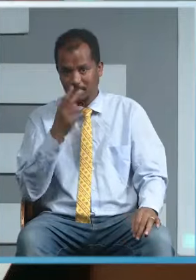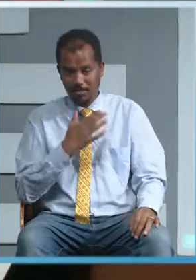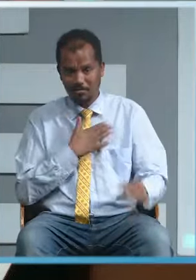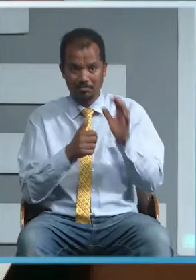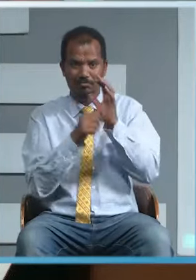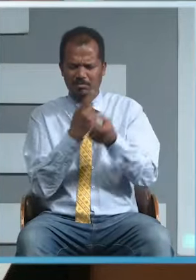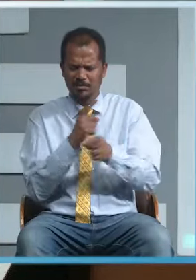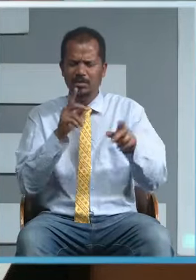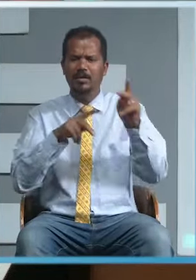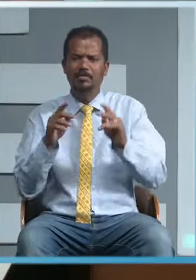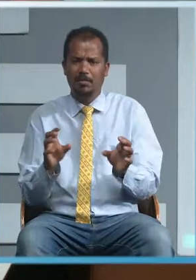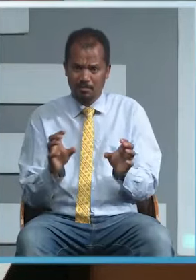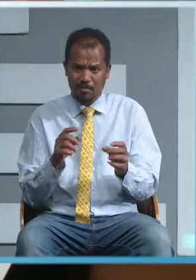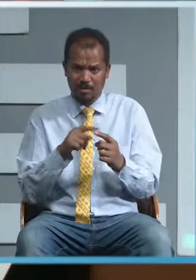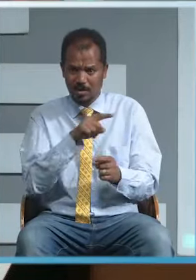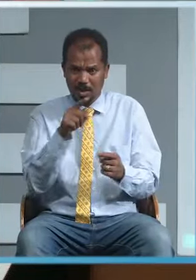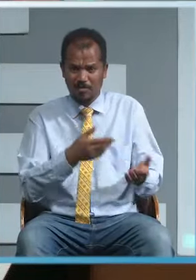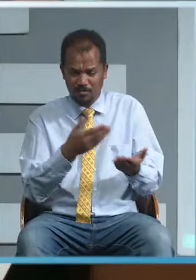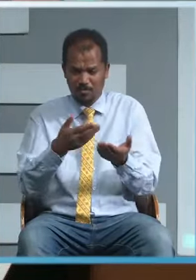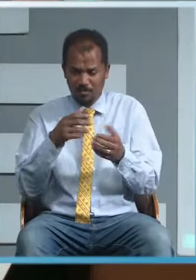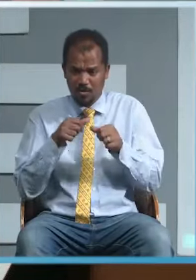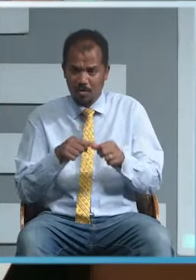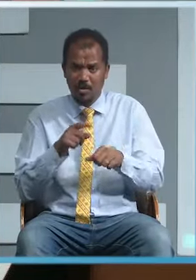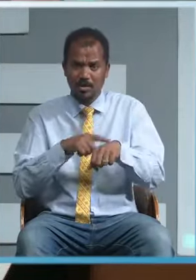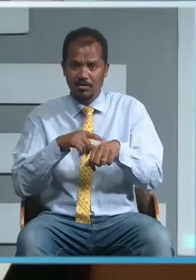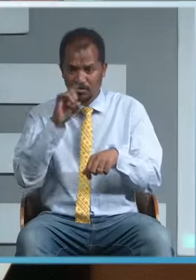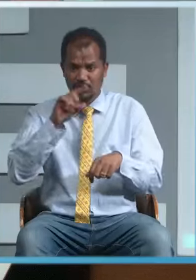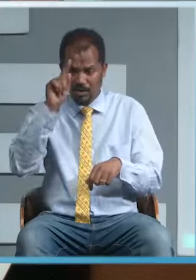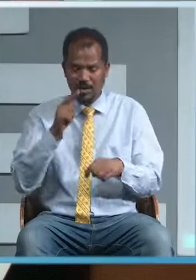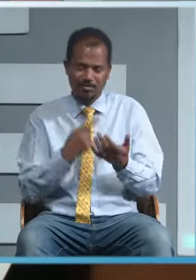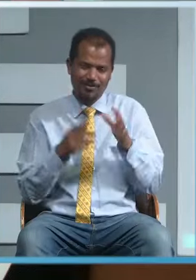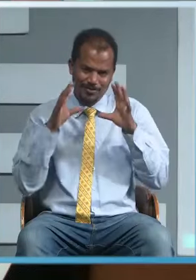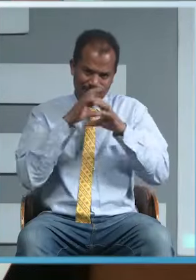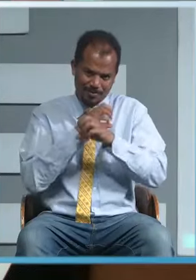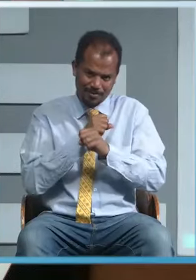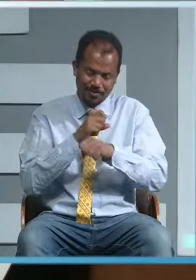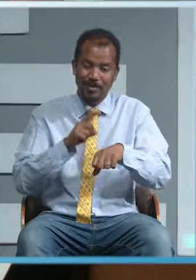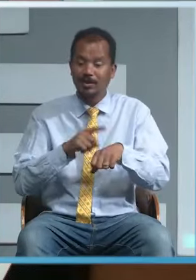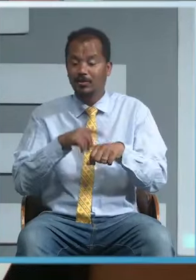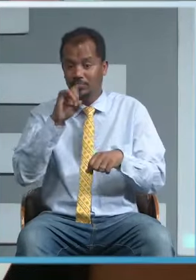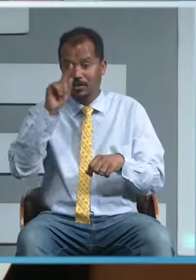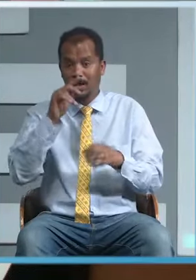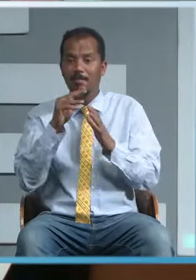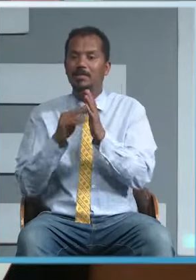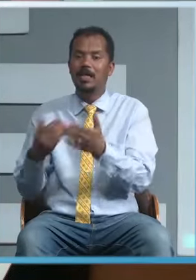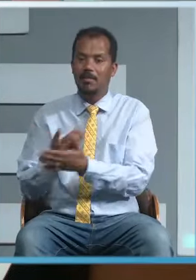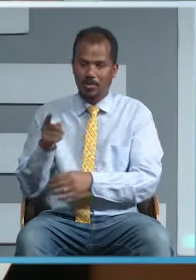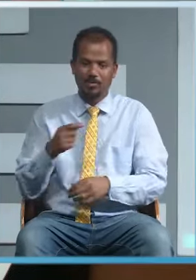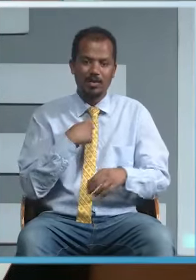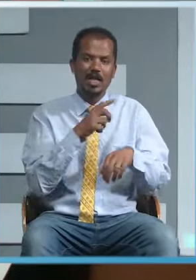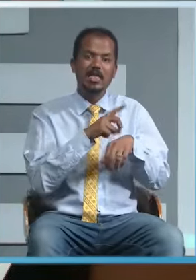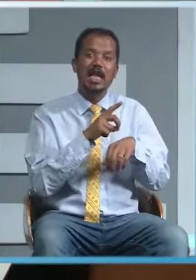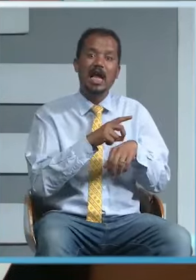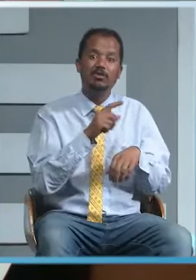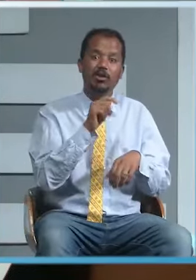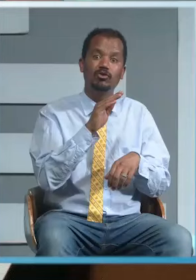የተከበራችሁ ተመልካቾቻችን፣ ከሰዓት ነጻ የህዝብ ሚዲያ ወደ እናንተ ሲደርሱ የቆዩ የሰዓቱ ዜናዎቻችን በዚሁ አበቁ። ከሰዓቱ ዜናዎች ጋር መስከረም